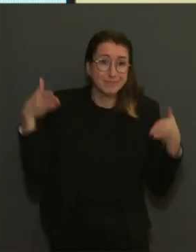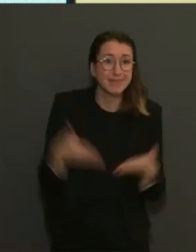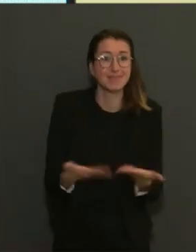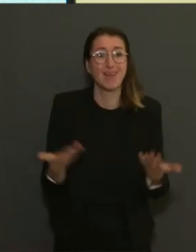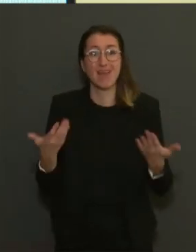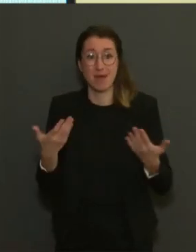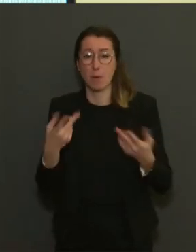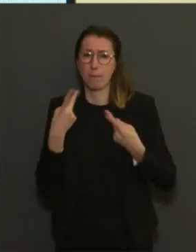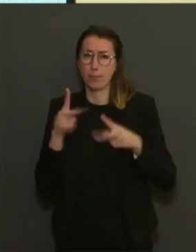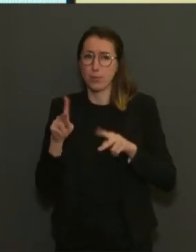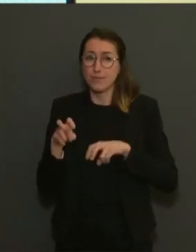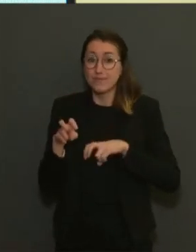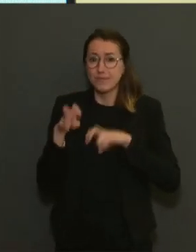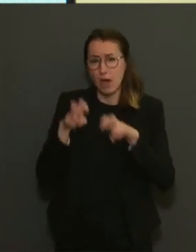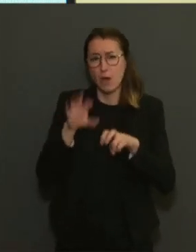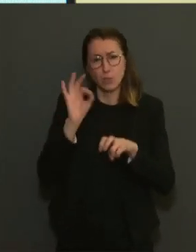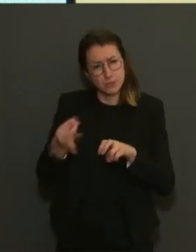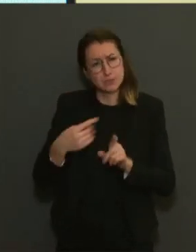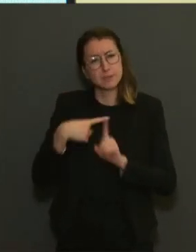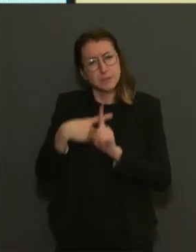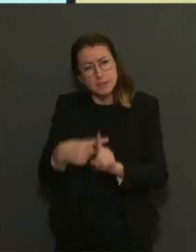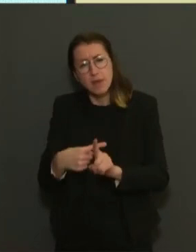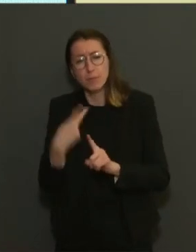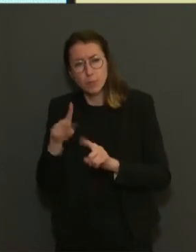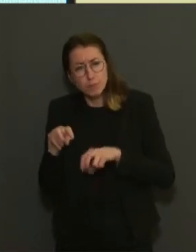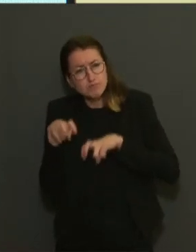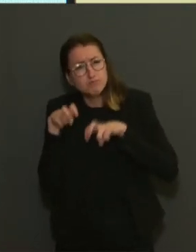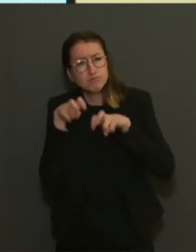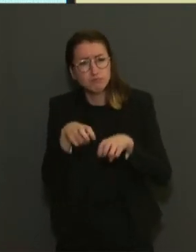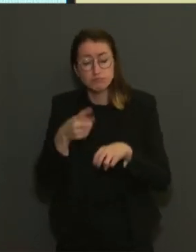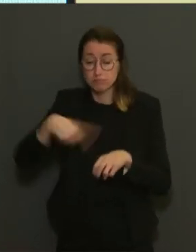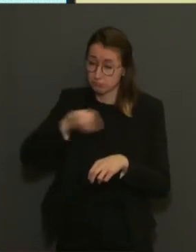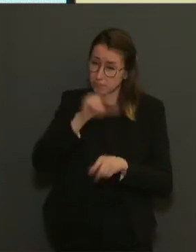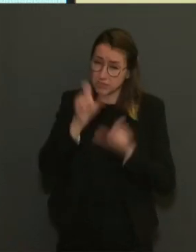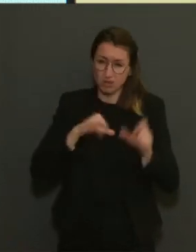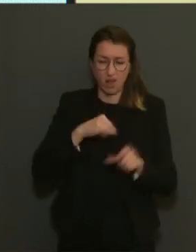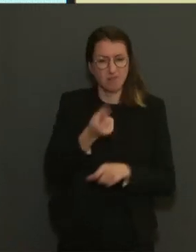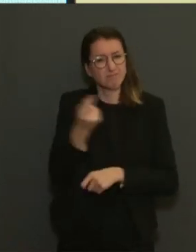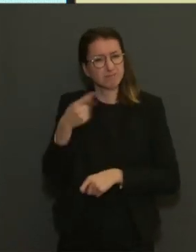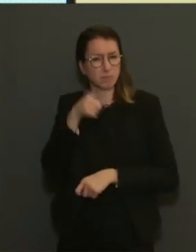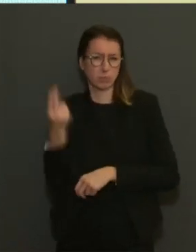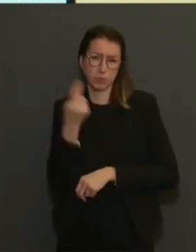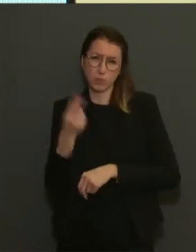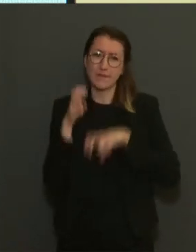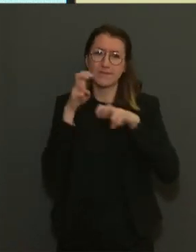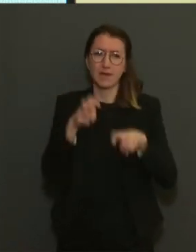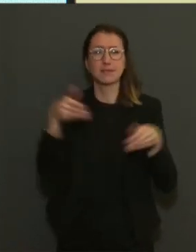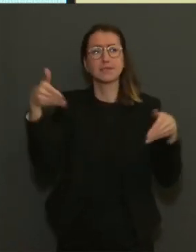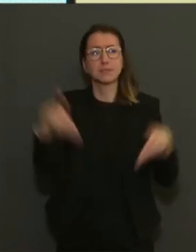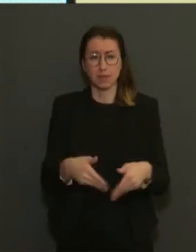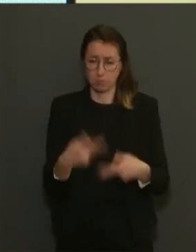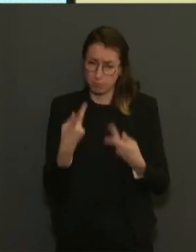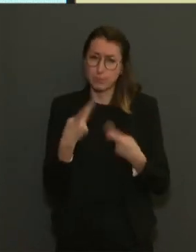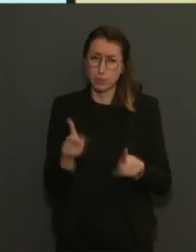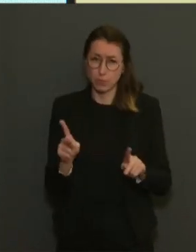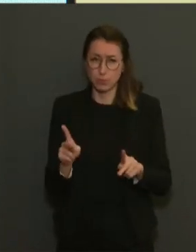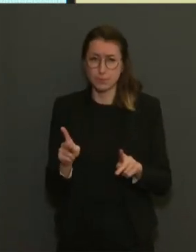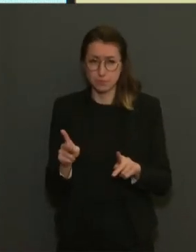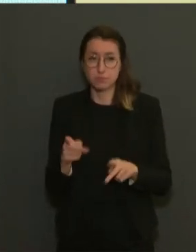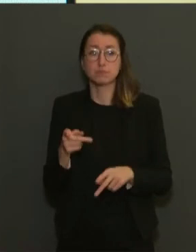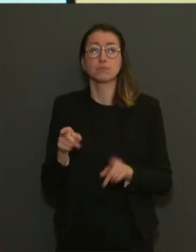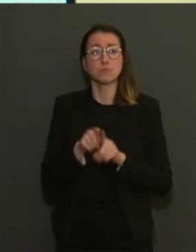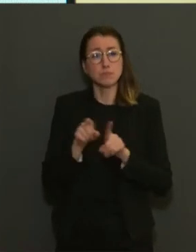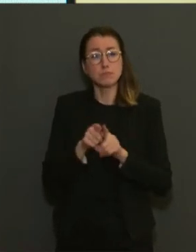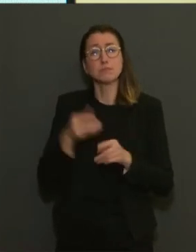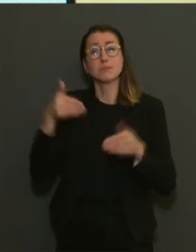je pense sont importantes pour la plupart d'entre nous. Visites au cimetière qui peuvent se faire de manière sûre. Par définition,